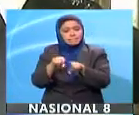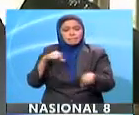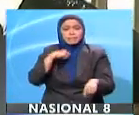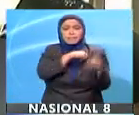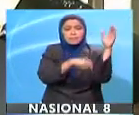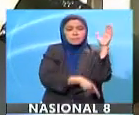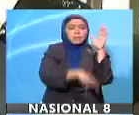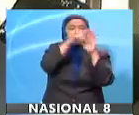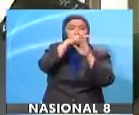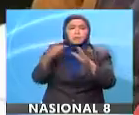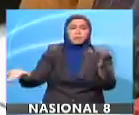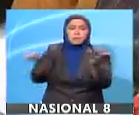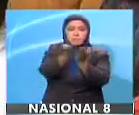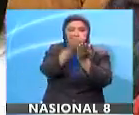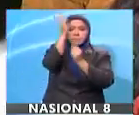saya